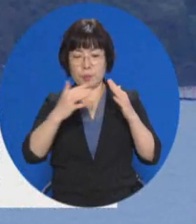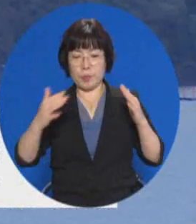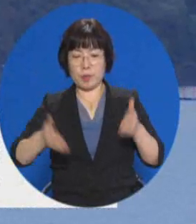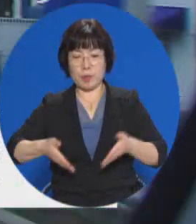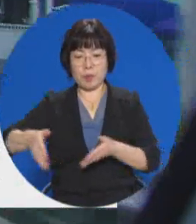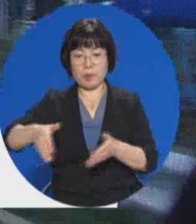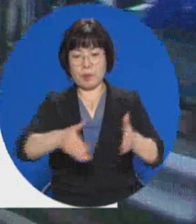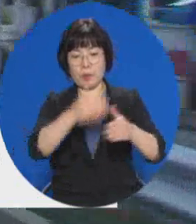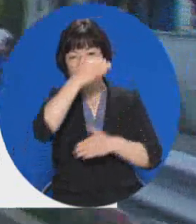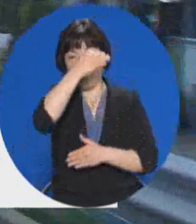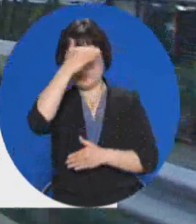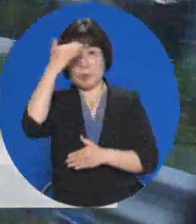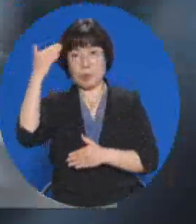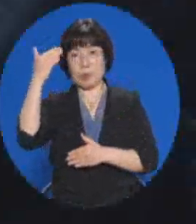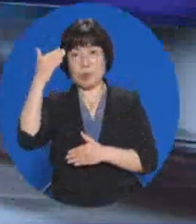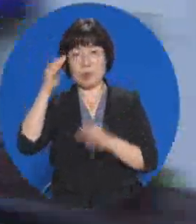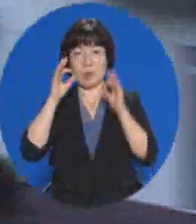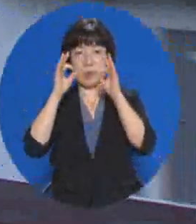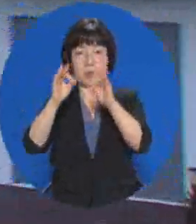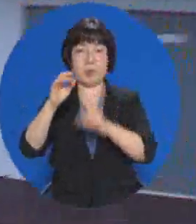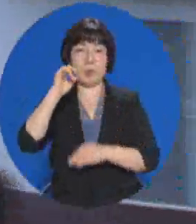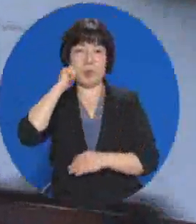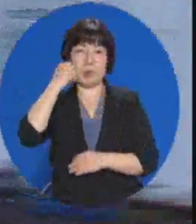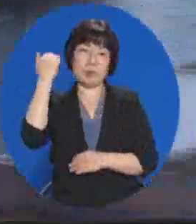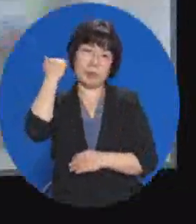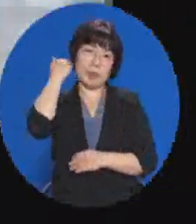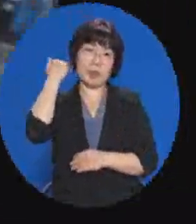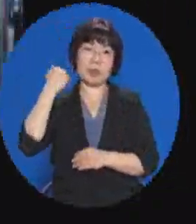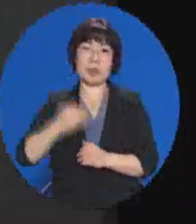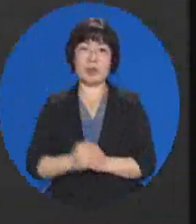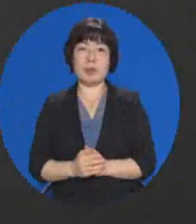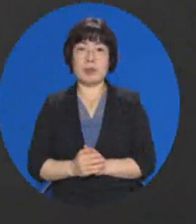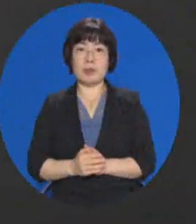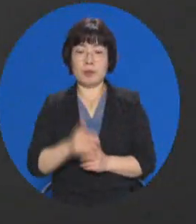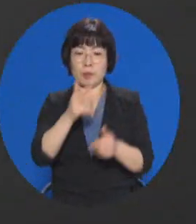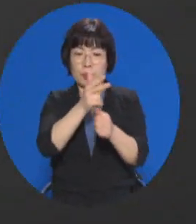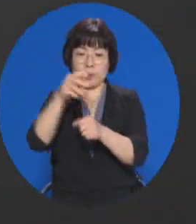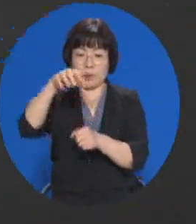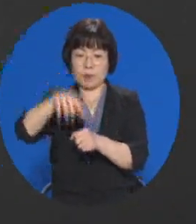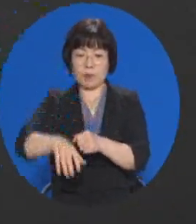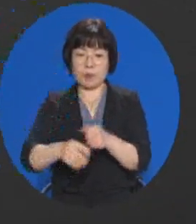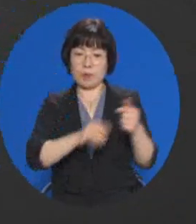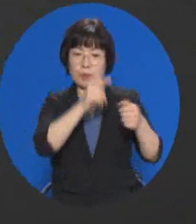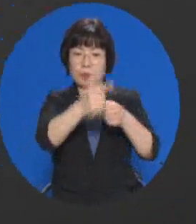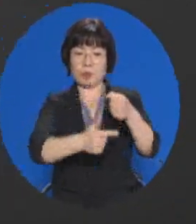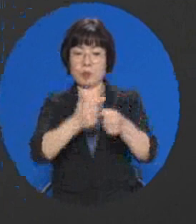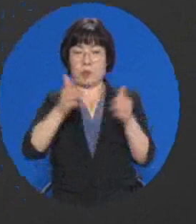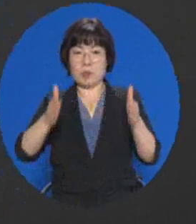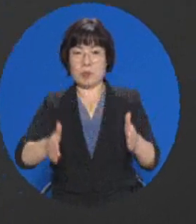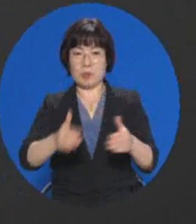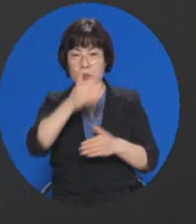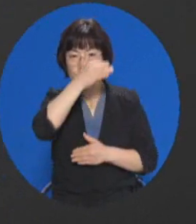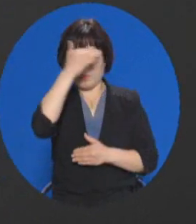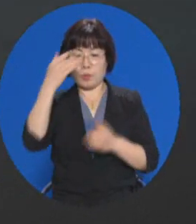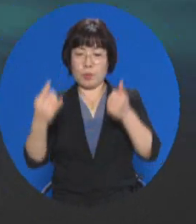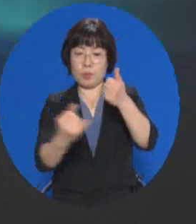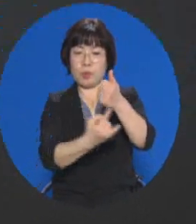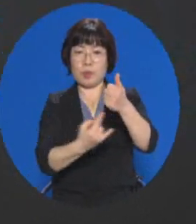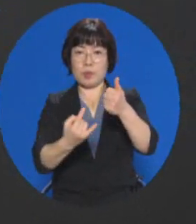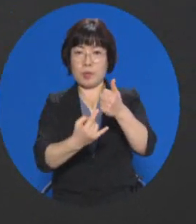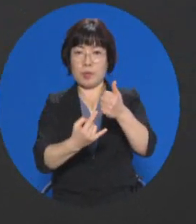길을 따라 해안 경관을 감상하기가 어려운 상황. 취재해보니 지난 6년간 여수